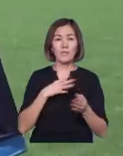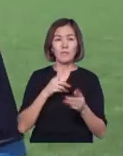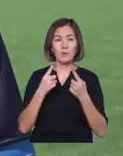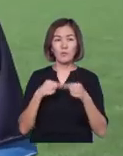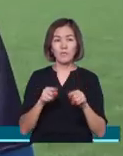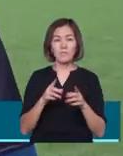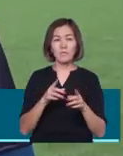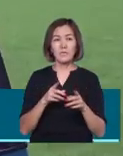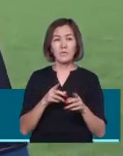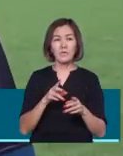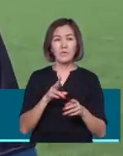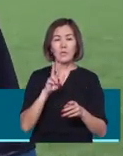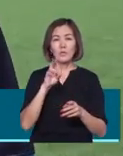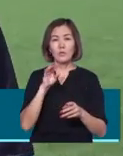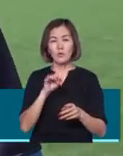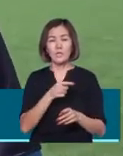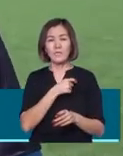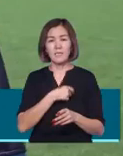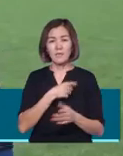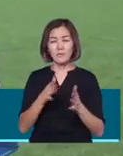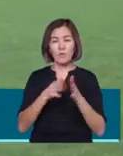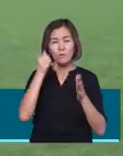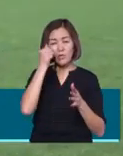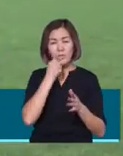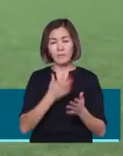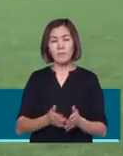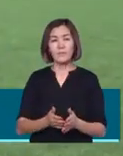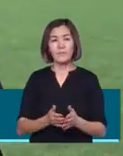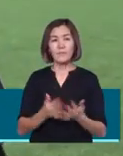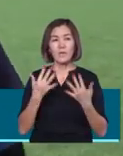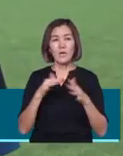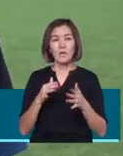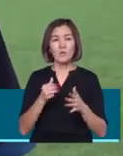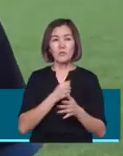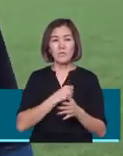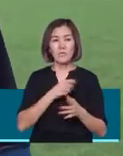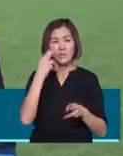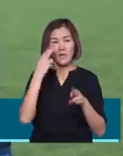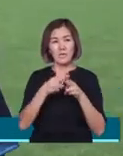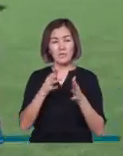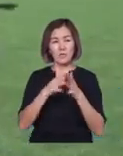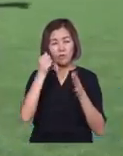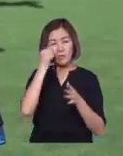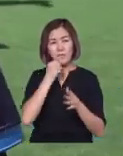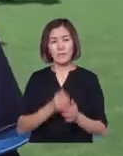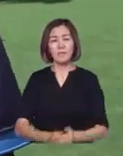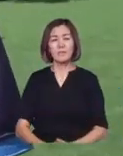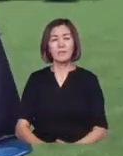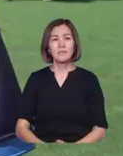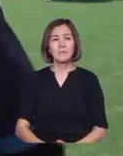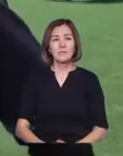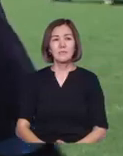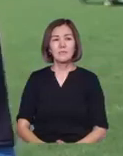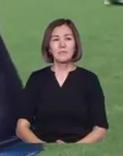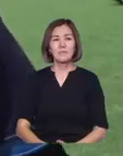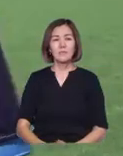ұйымдастырған Нұрлан ағамызға рахмет айтамыз. Сосын ауылдың жанашыр ағаларына рахмет айтамыз. Енді көп